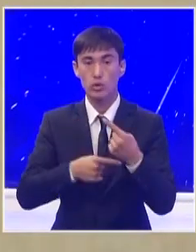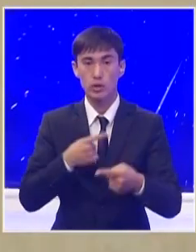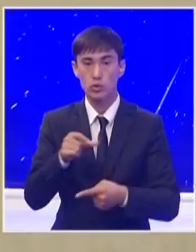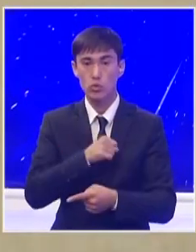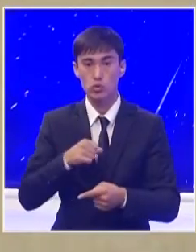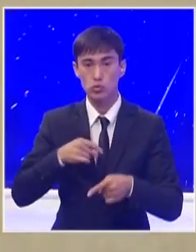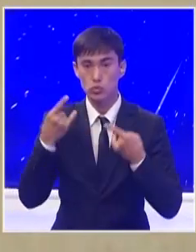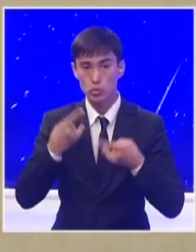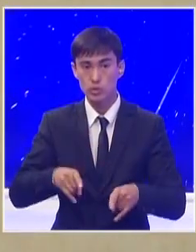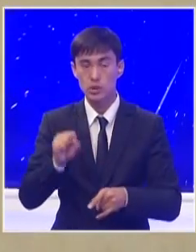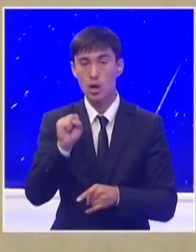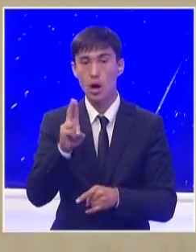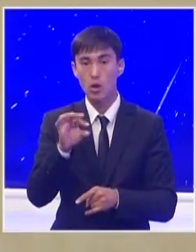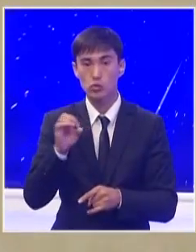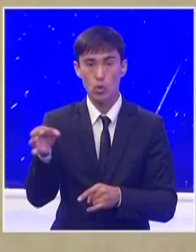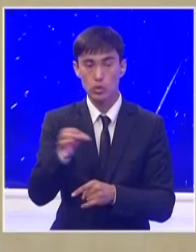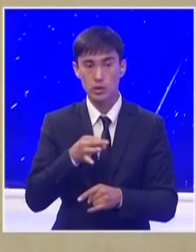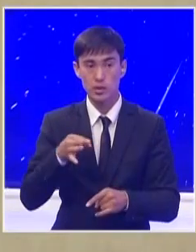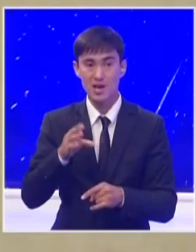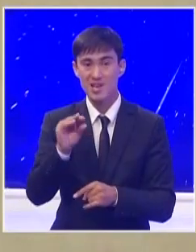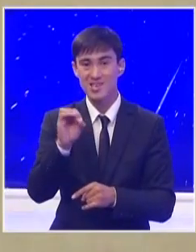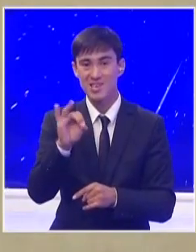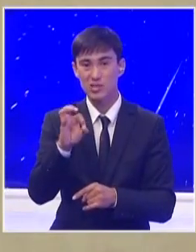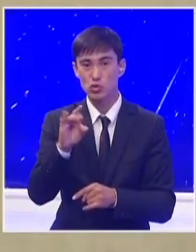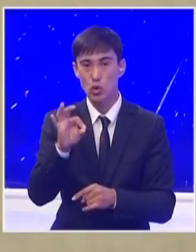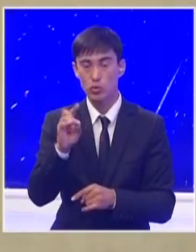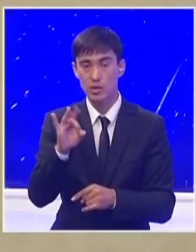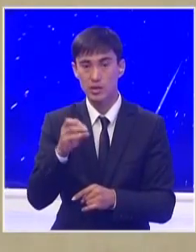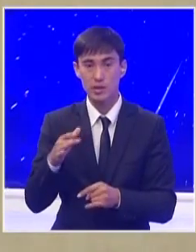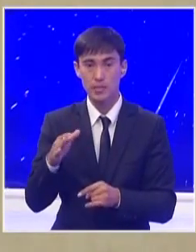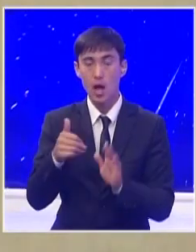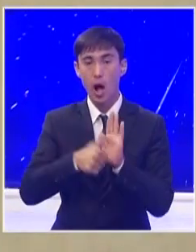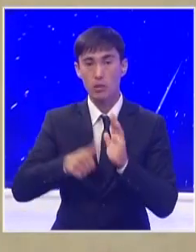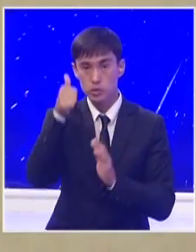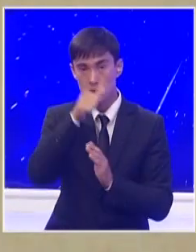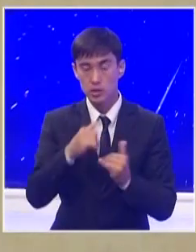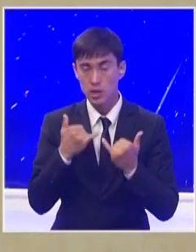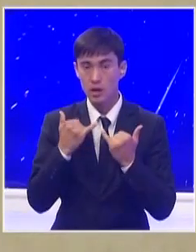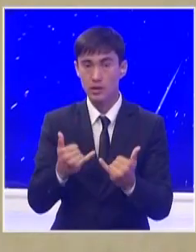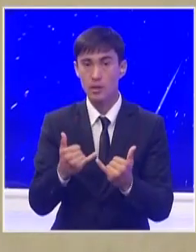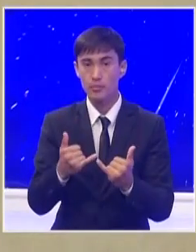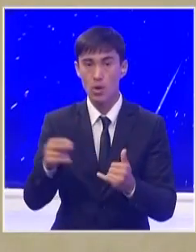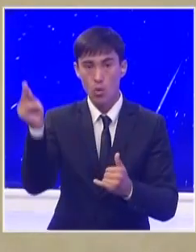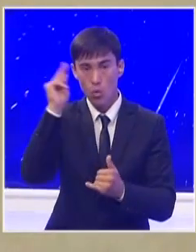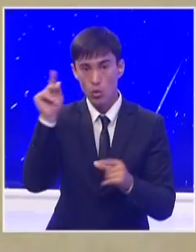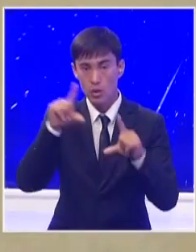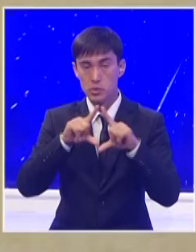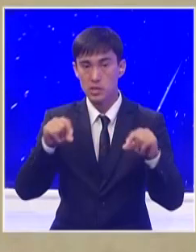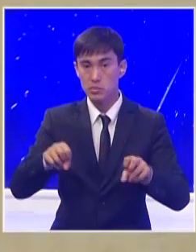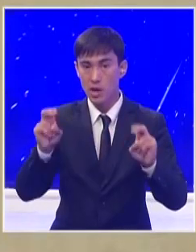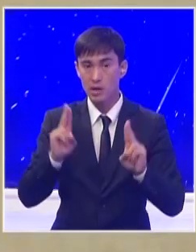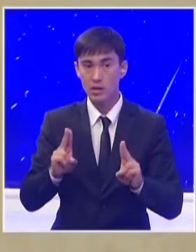туып өскен Ақсу ауданында, Егінсу ауылында 60 жылдығына арнап оқыған мектебінде арнайы